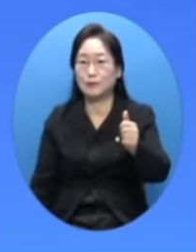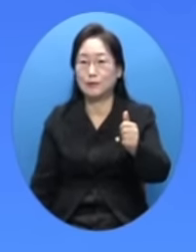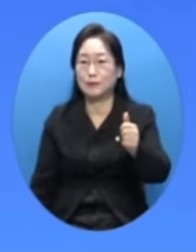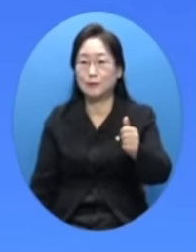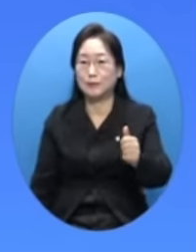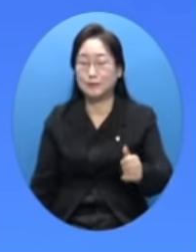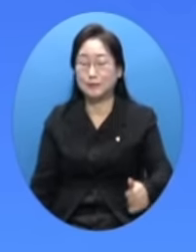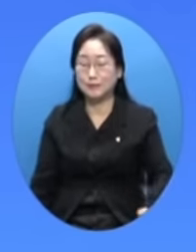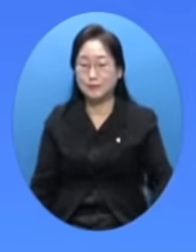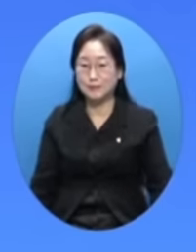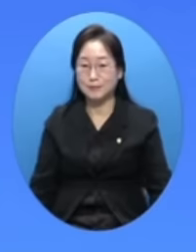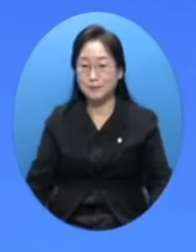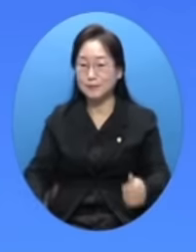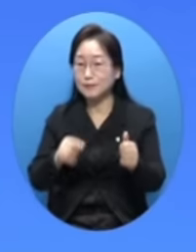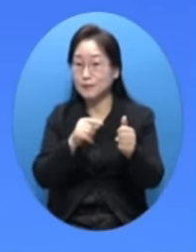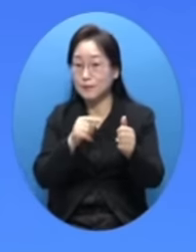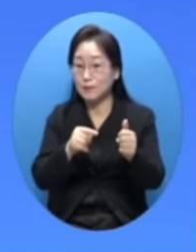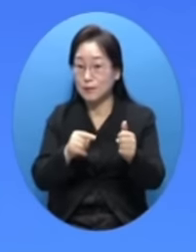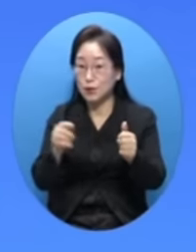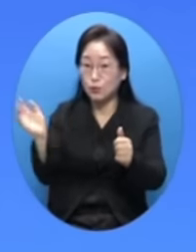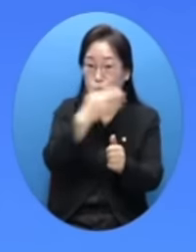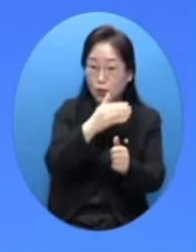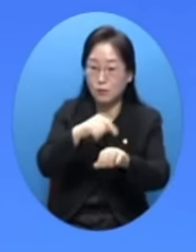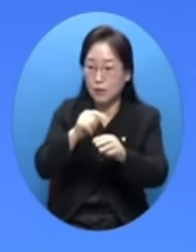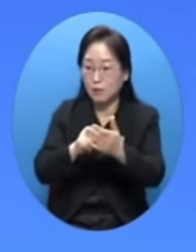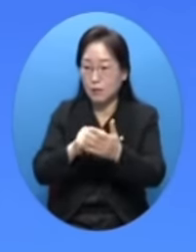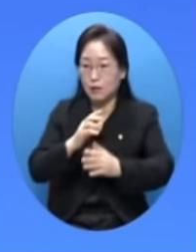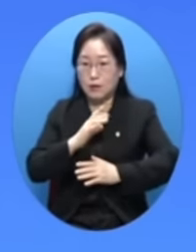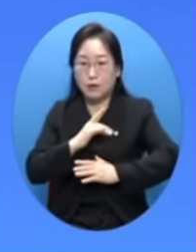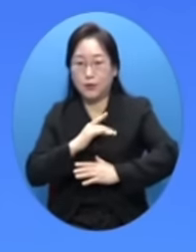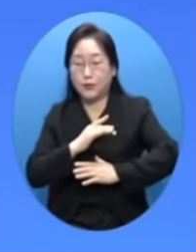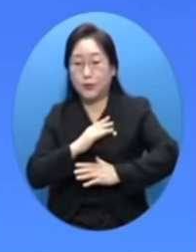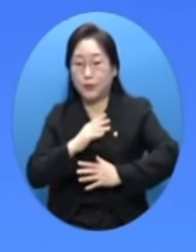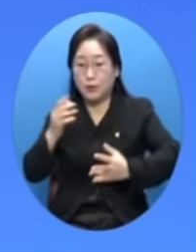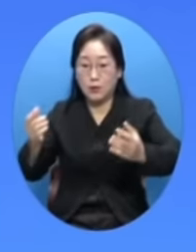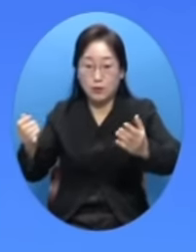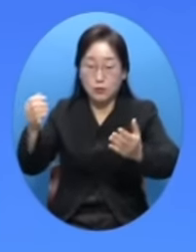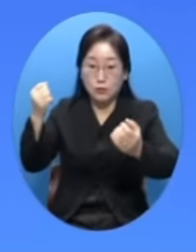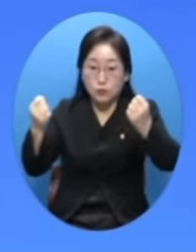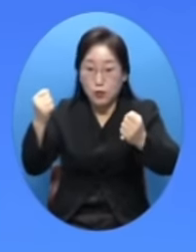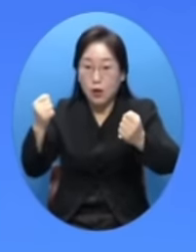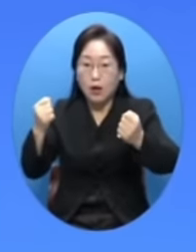계신데 그분은 그로 두려움이 다가 와서 운전때